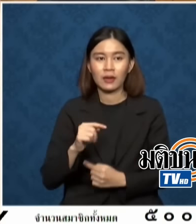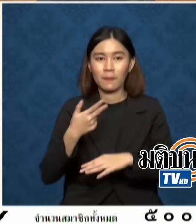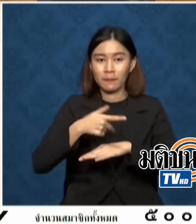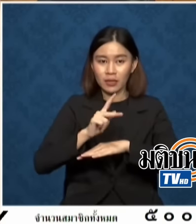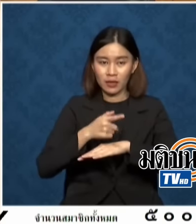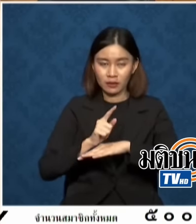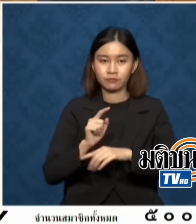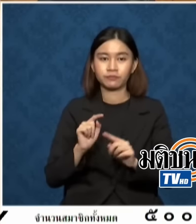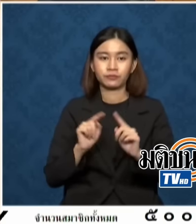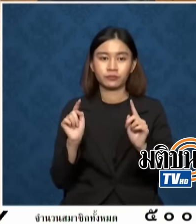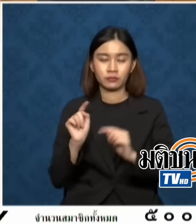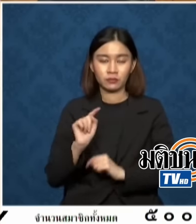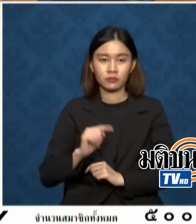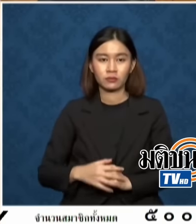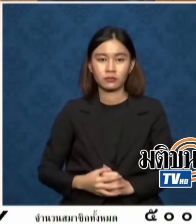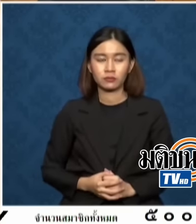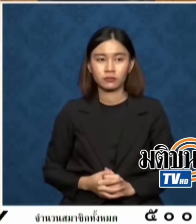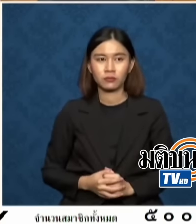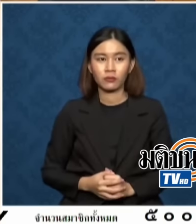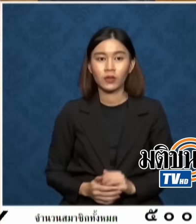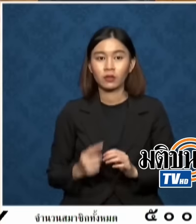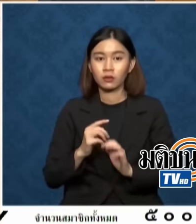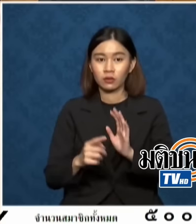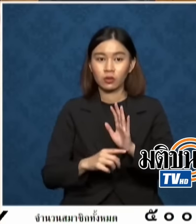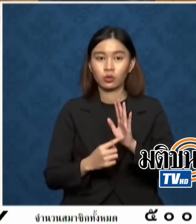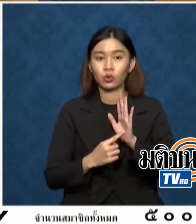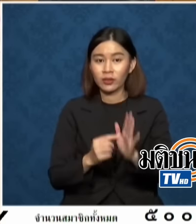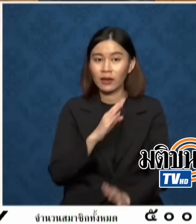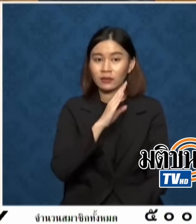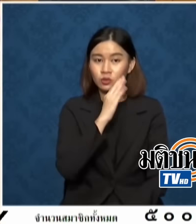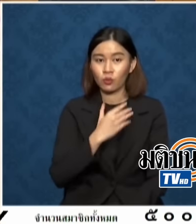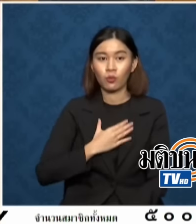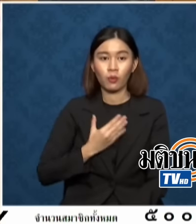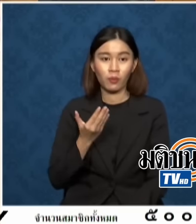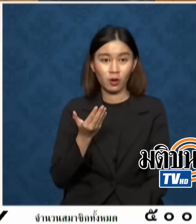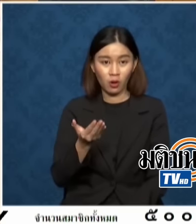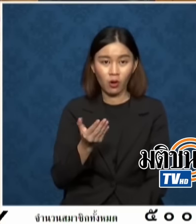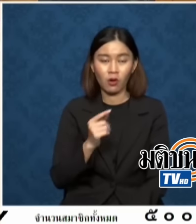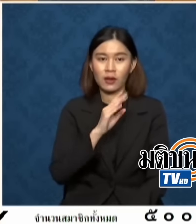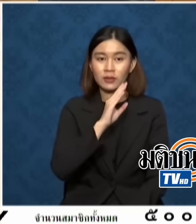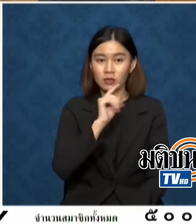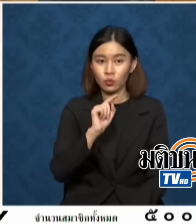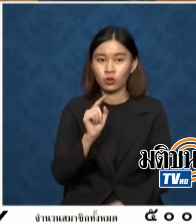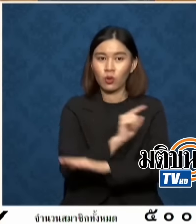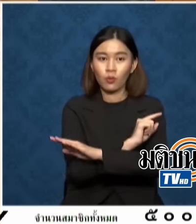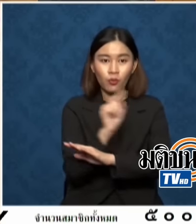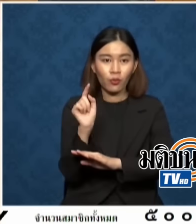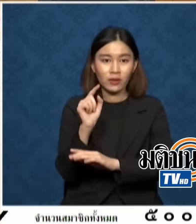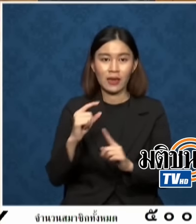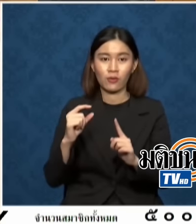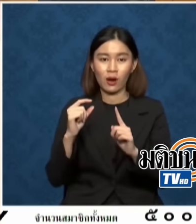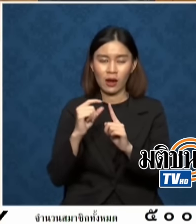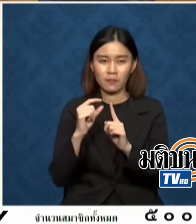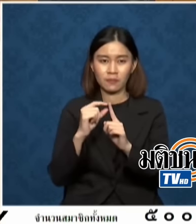ธานครับสมมุติว่าผมขออนุญาตว่าถ้ามันเป็นกรณีที่วันใดวันหนึ่งคำว่